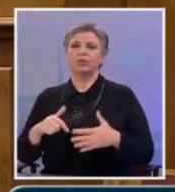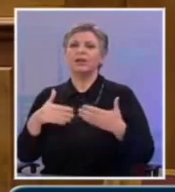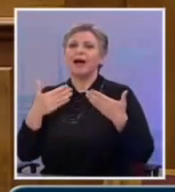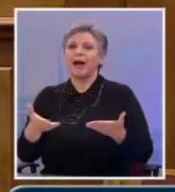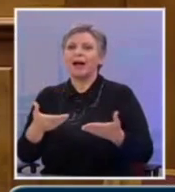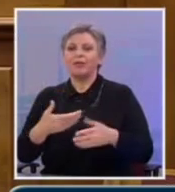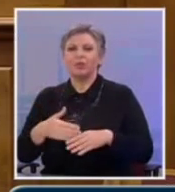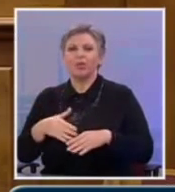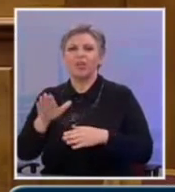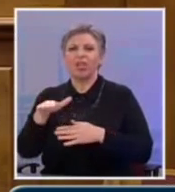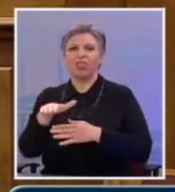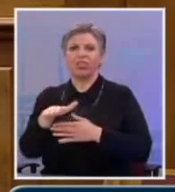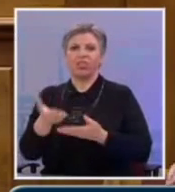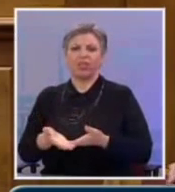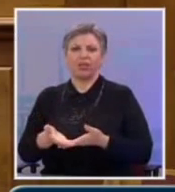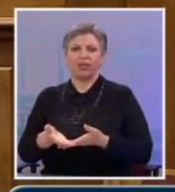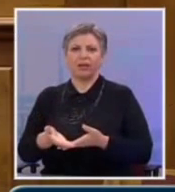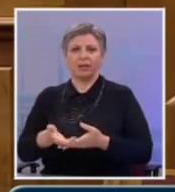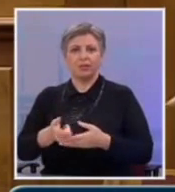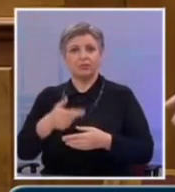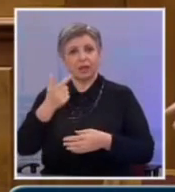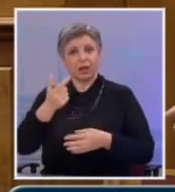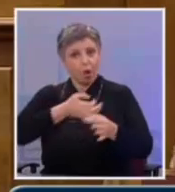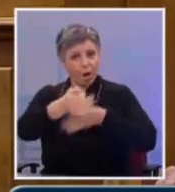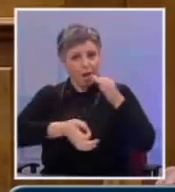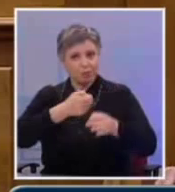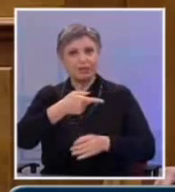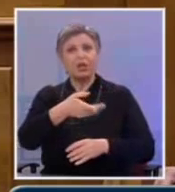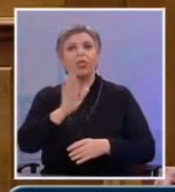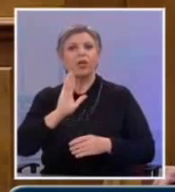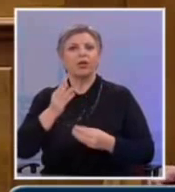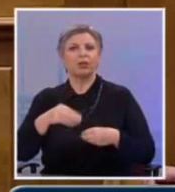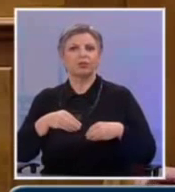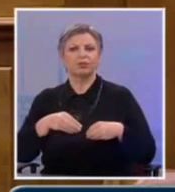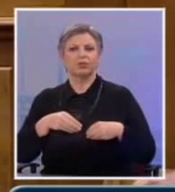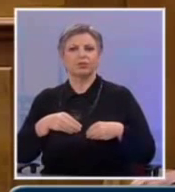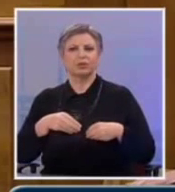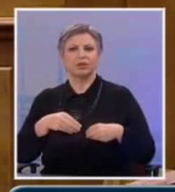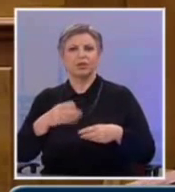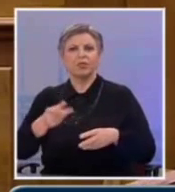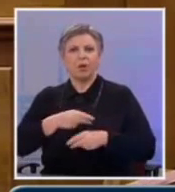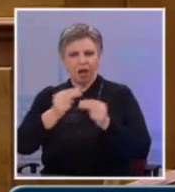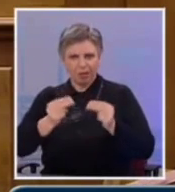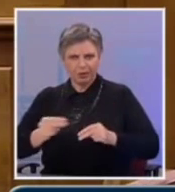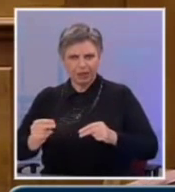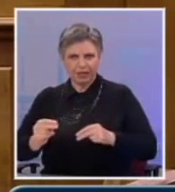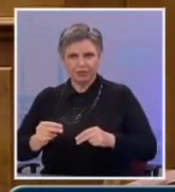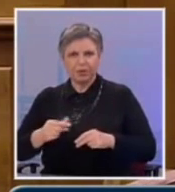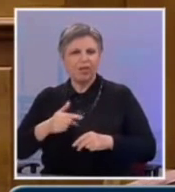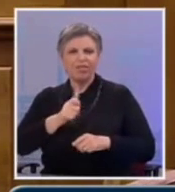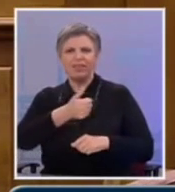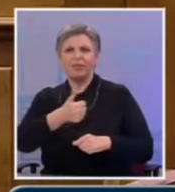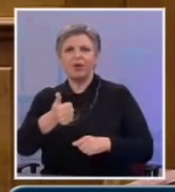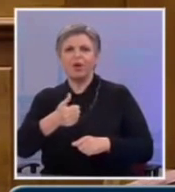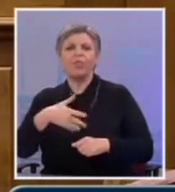εξευτελισμό. Δεν μας ακούσατε. Και όχι μόνο δεν μας ακούσατε, αλλά απ ότι φαίνεται όλος